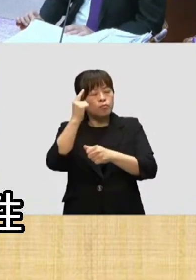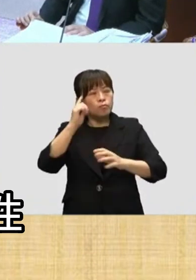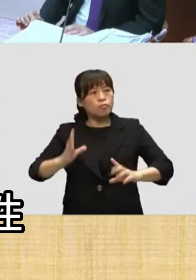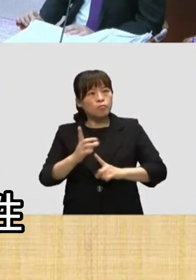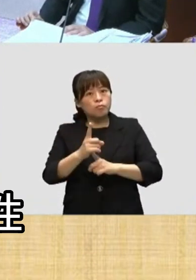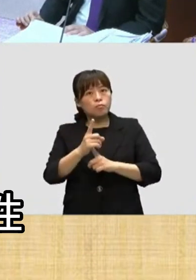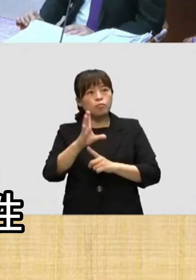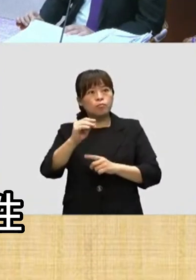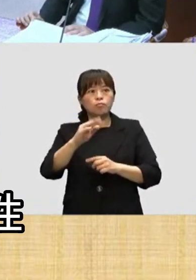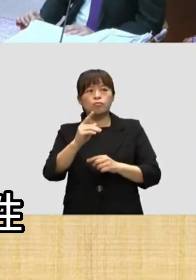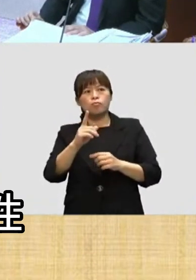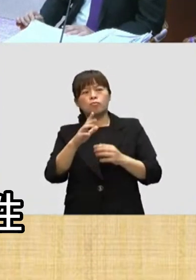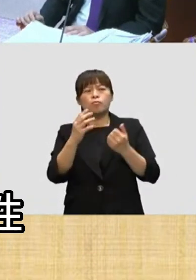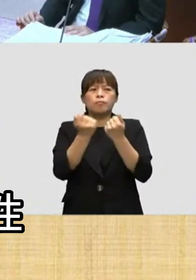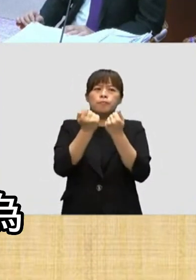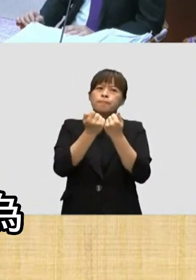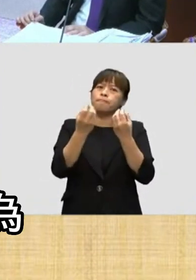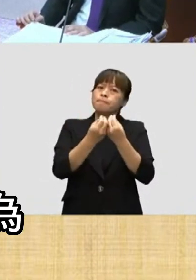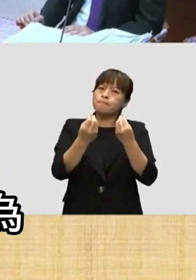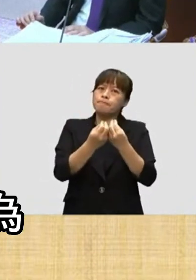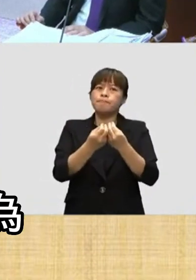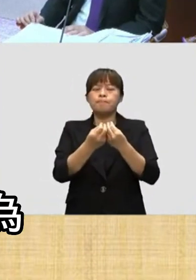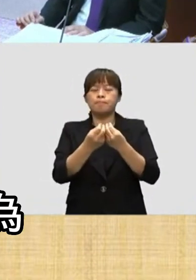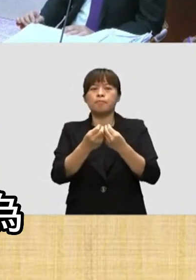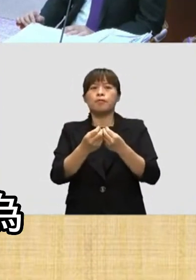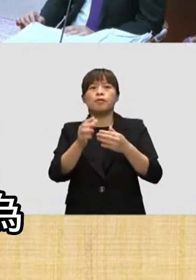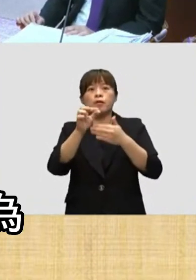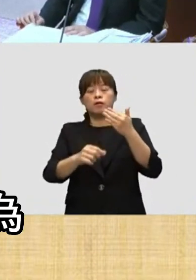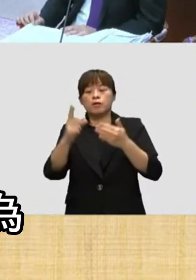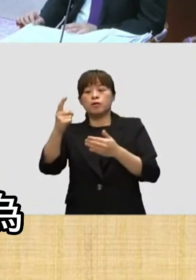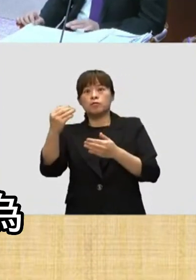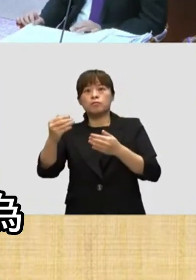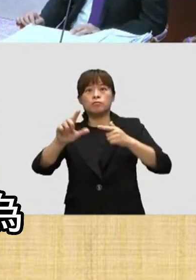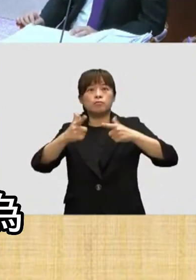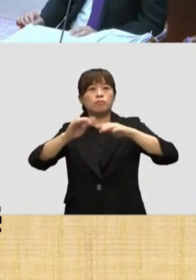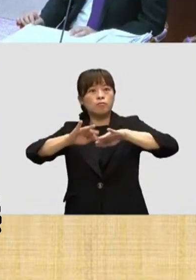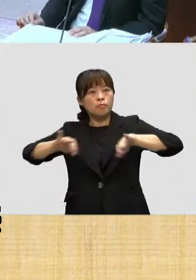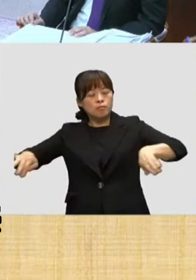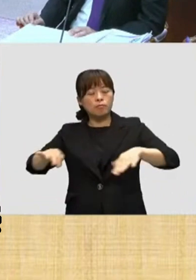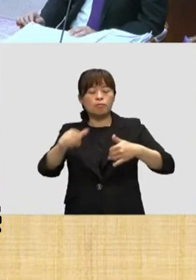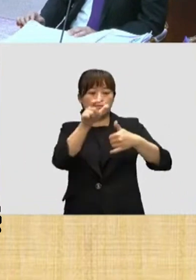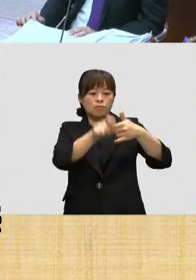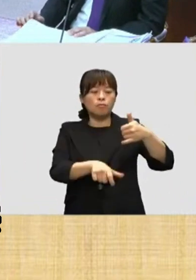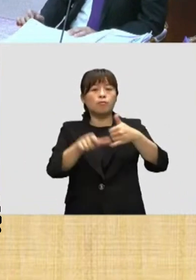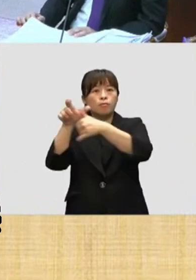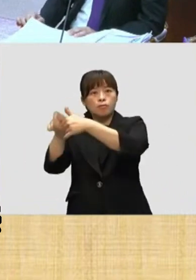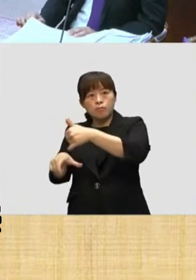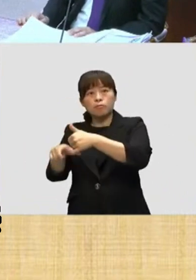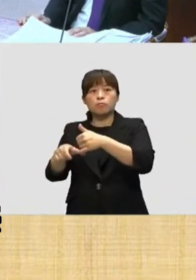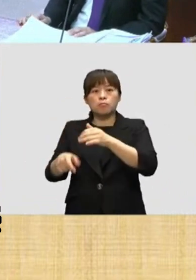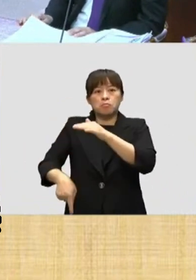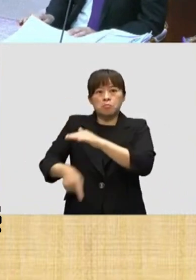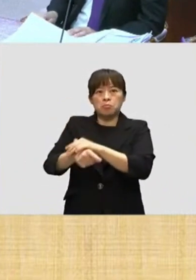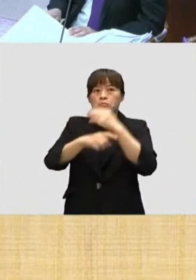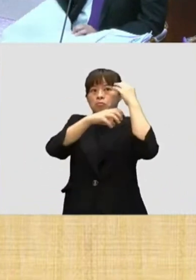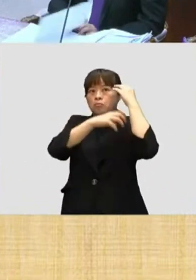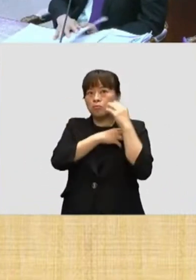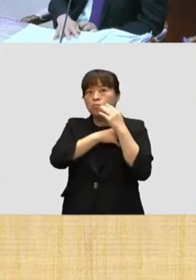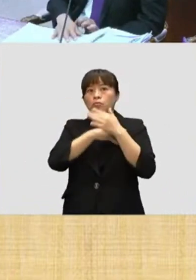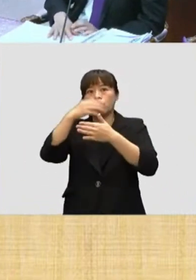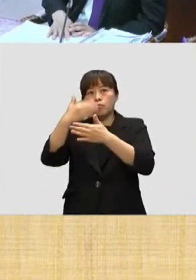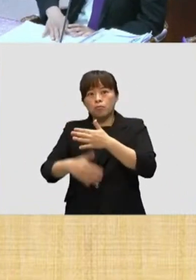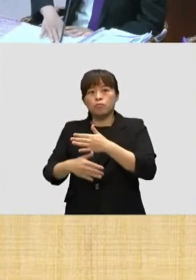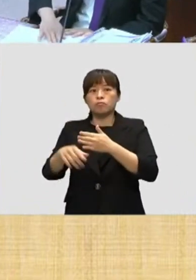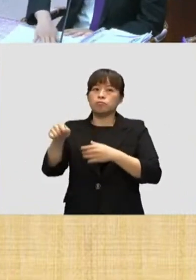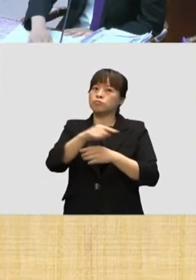限道德上的可责性，有别于刑法第19条关于行为人 于行为时责任能力有无或减轻